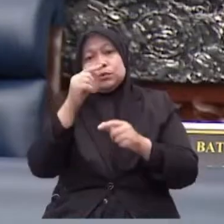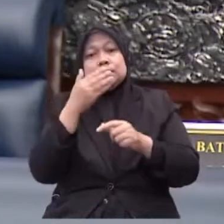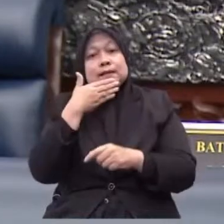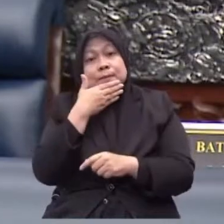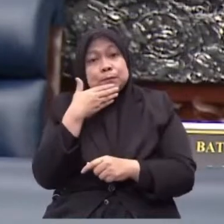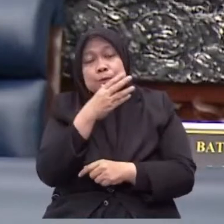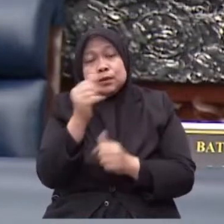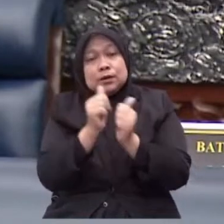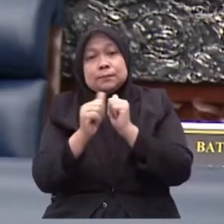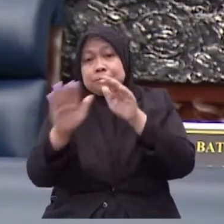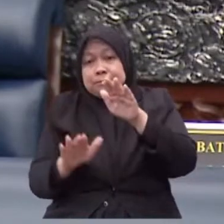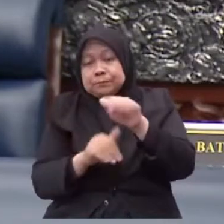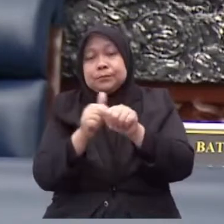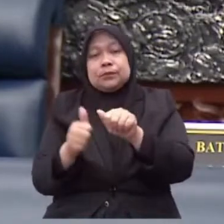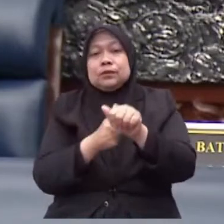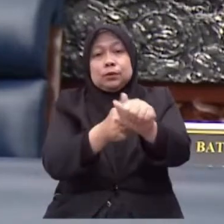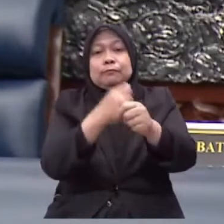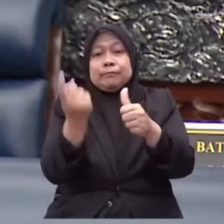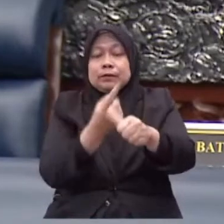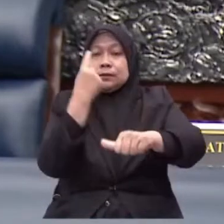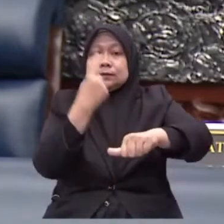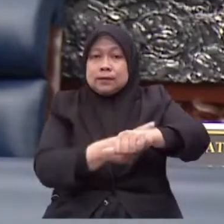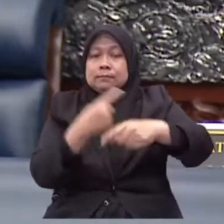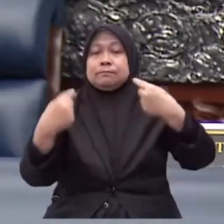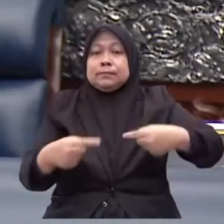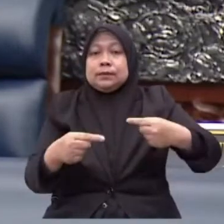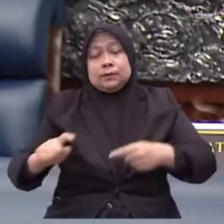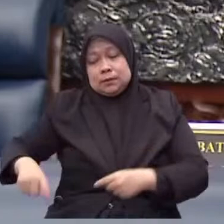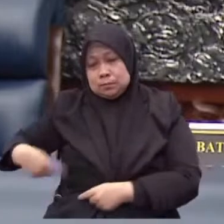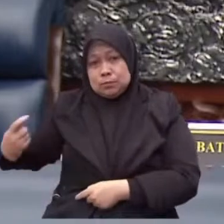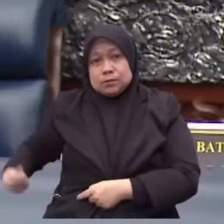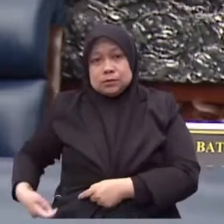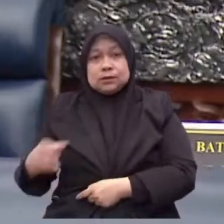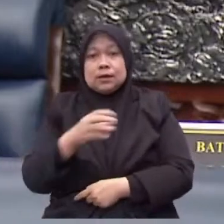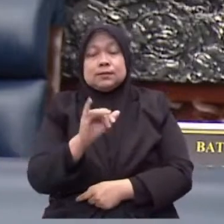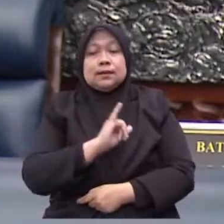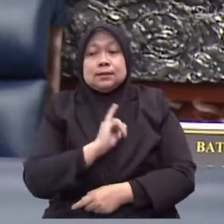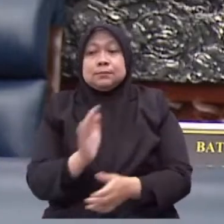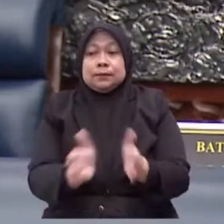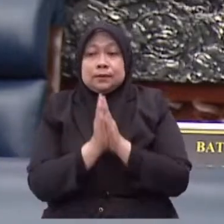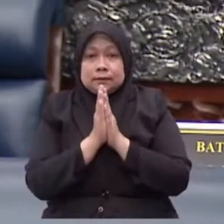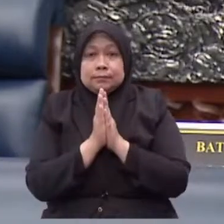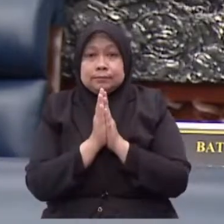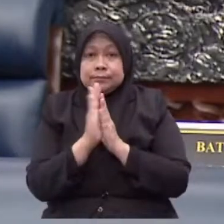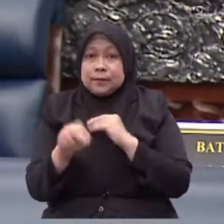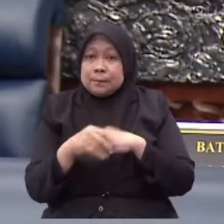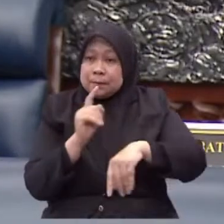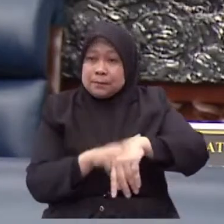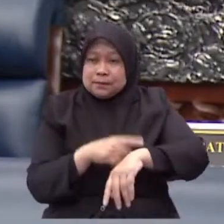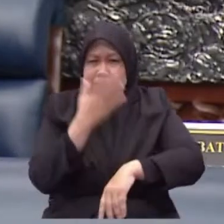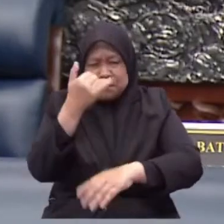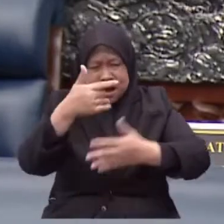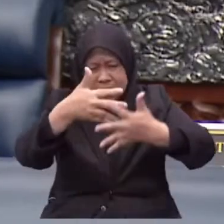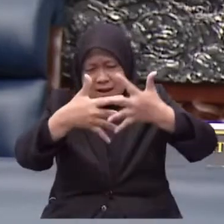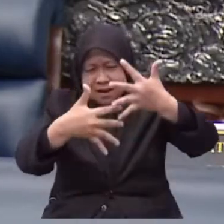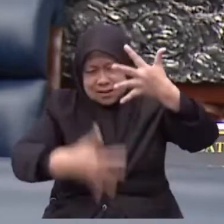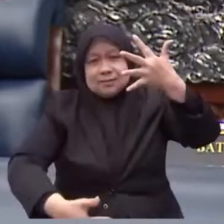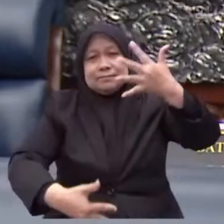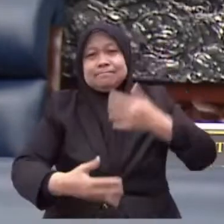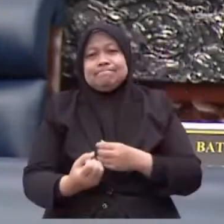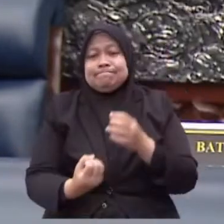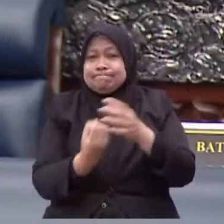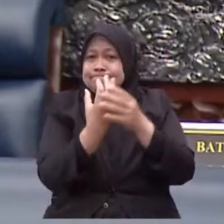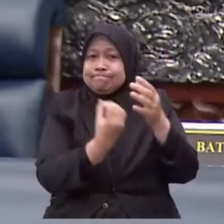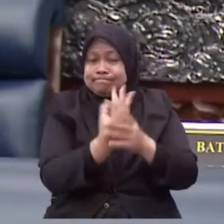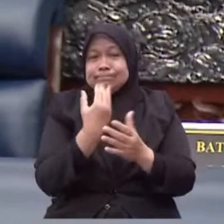dan pelapis untuk bertani buat kali pertama di Cambodia Saya minta tambahan masker karena banyak isu ini